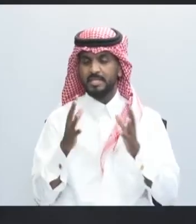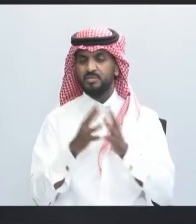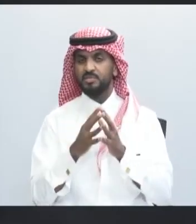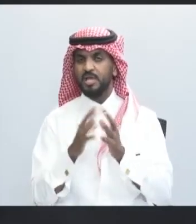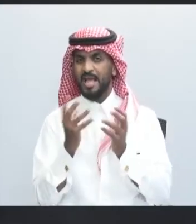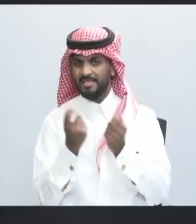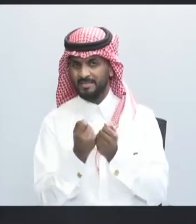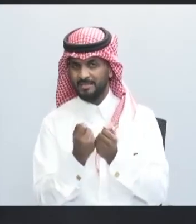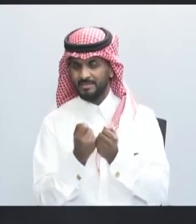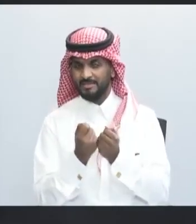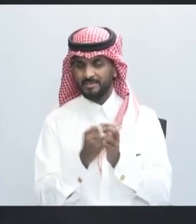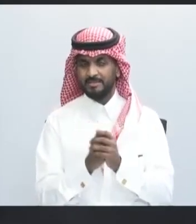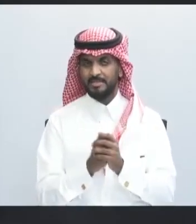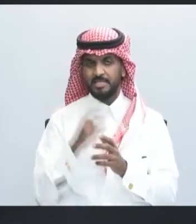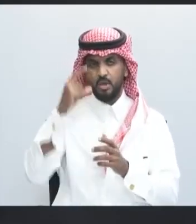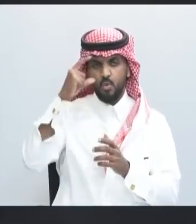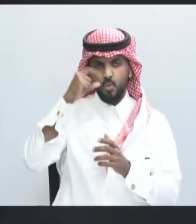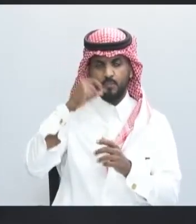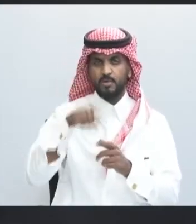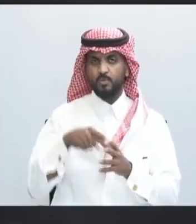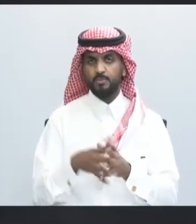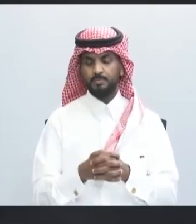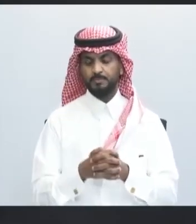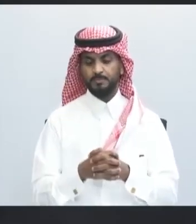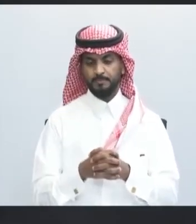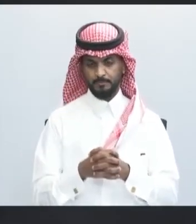الكافي لساعات النوم اليوميه